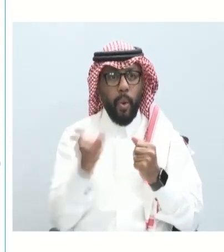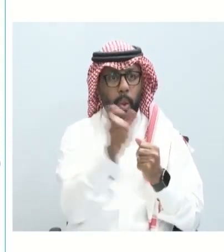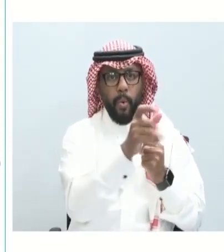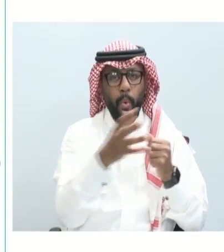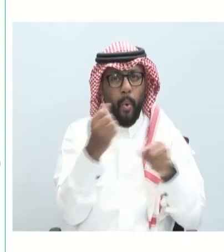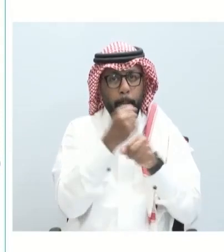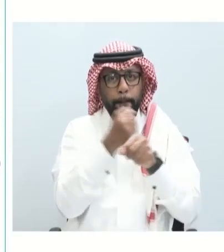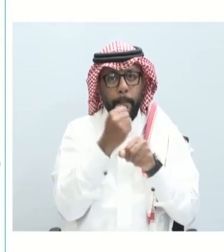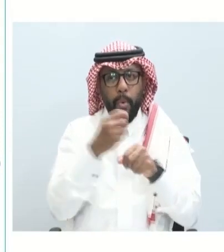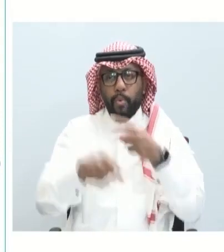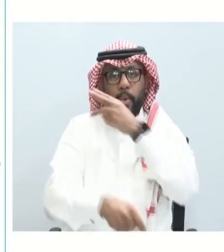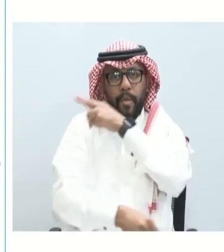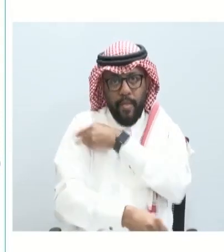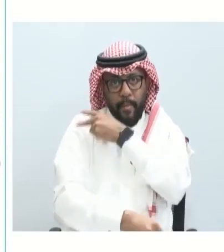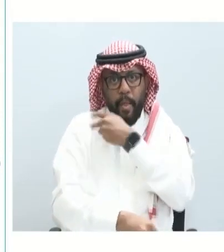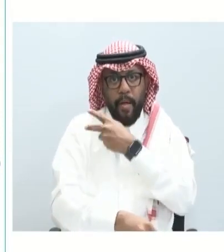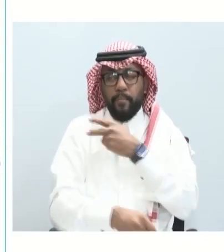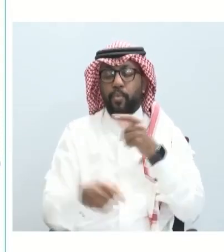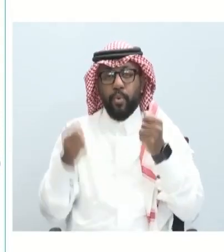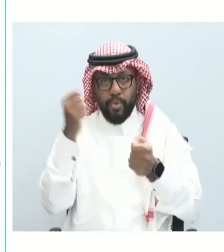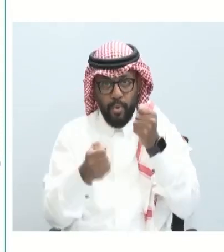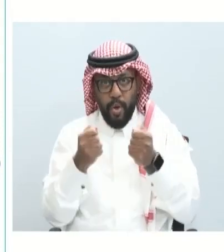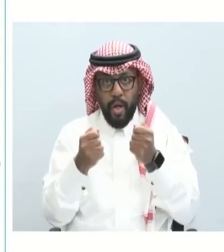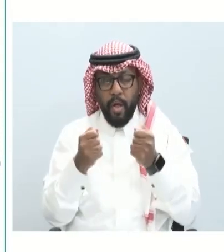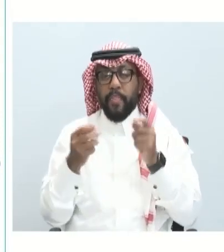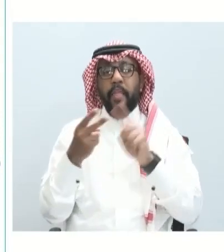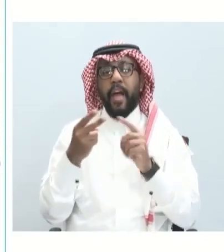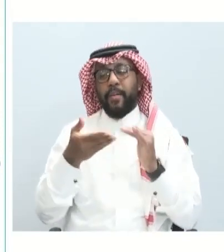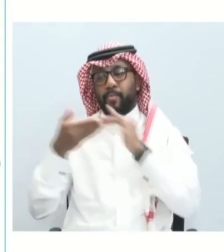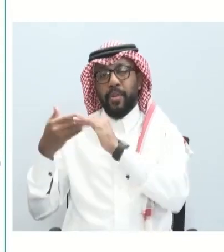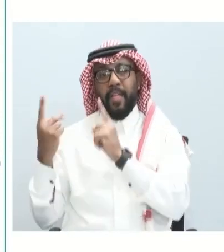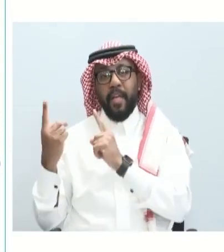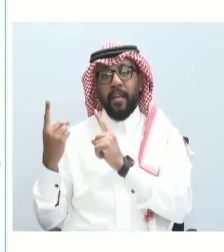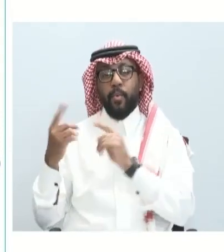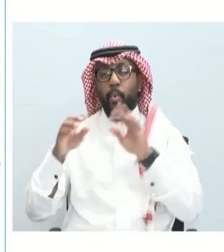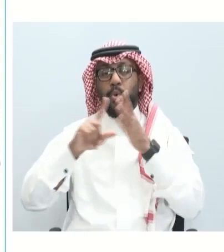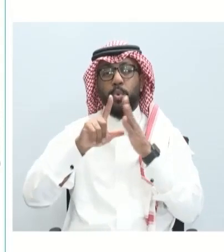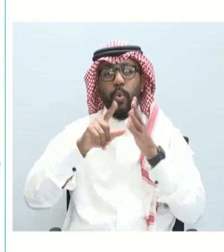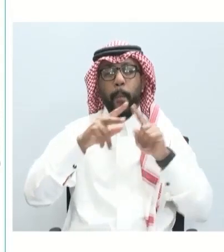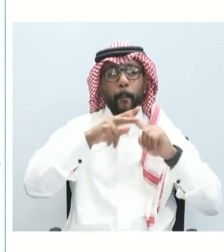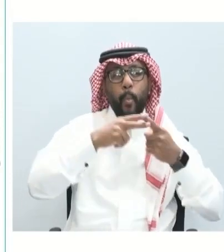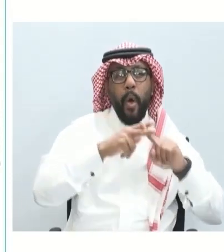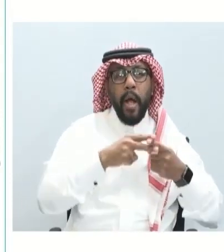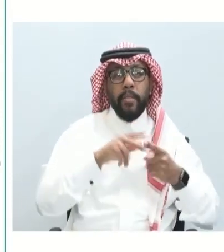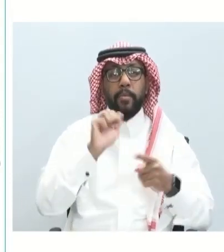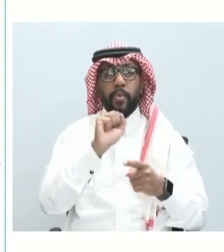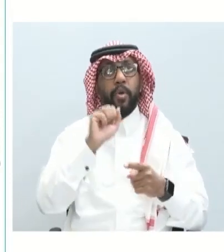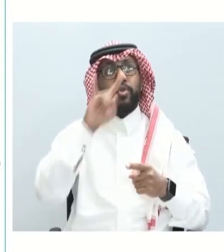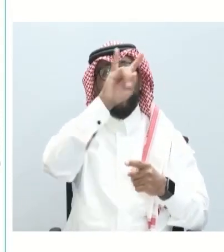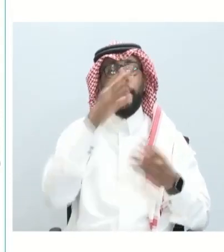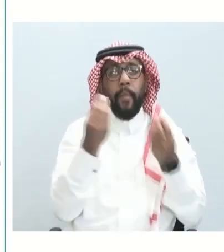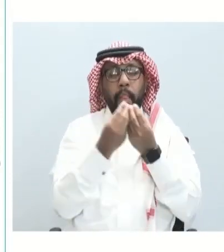قائد الطائره والقائد المساعد والمهندس الجوي وهم بدون ترتيب